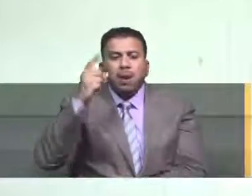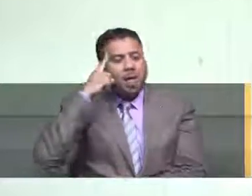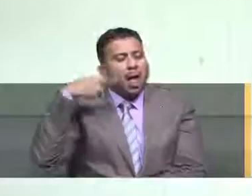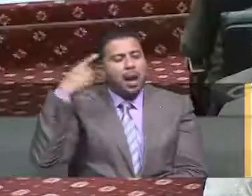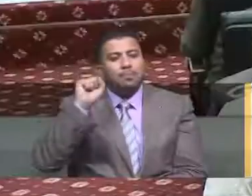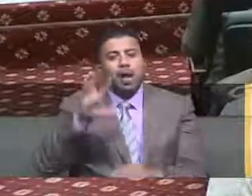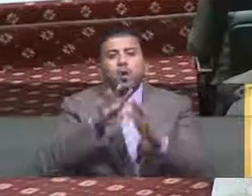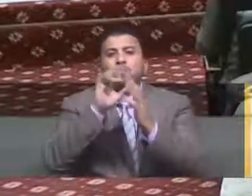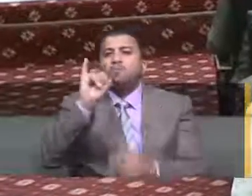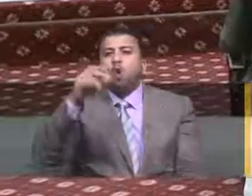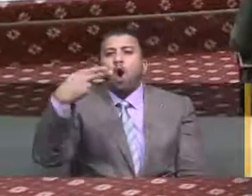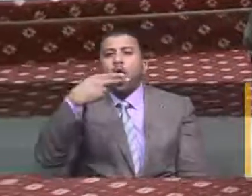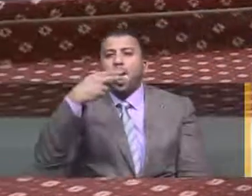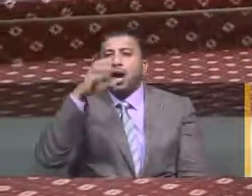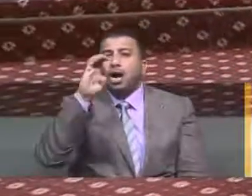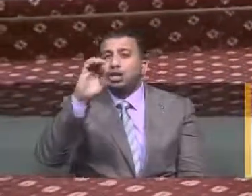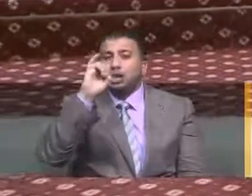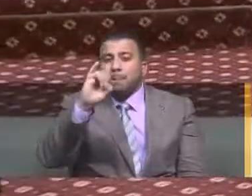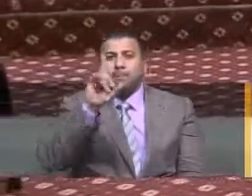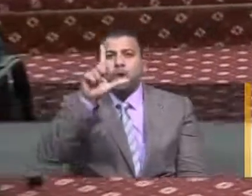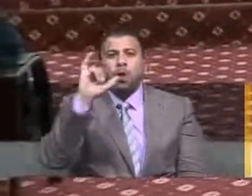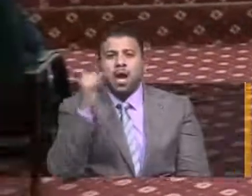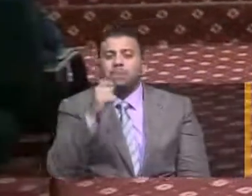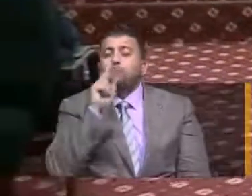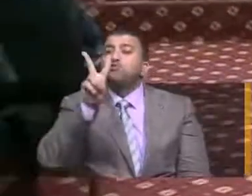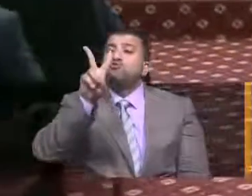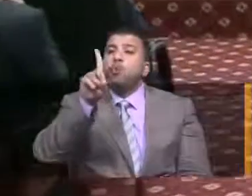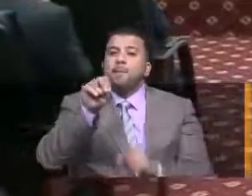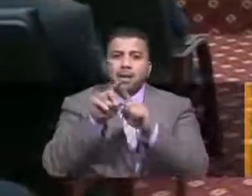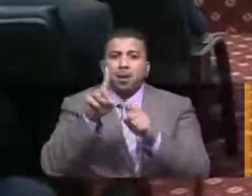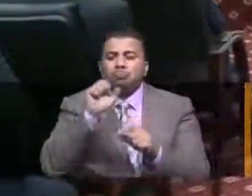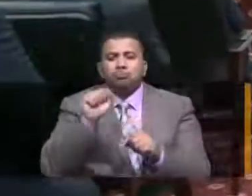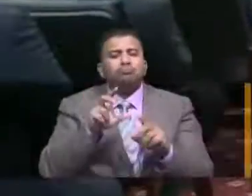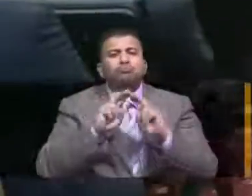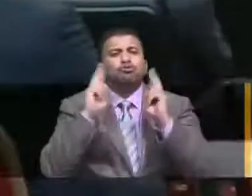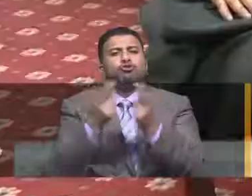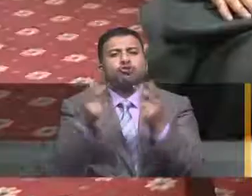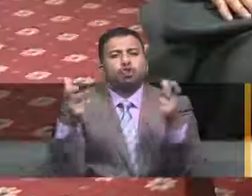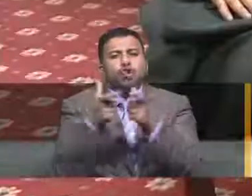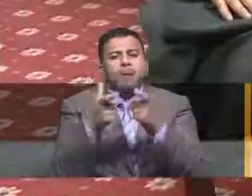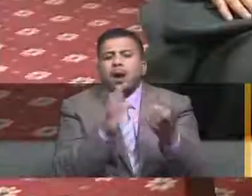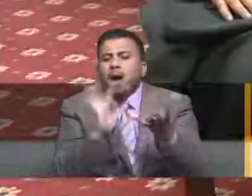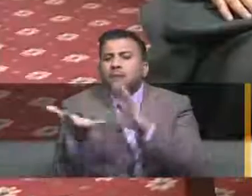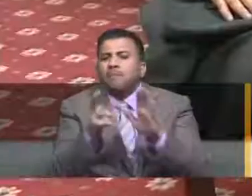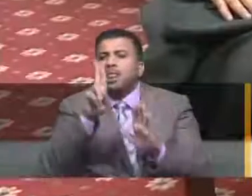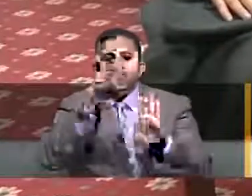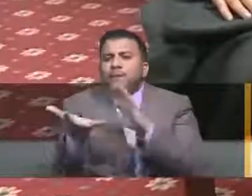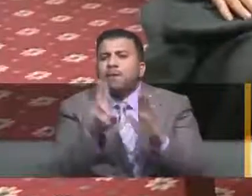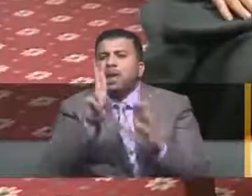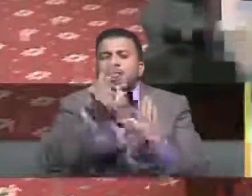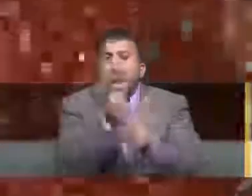المعجم التاريخي للغة العربية. على مدى يومين اثنين سيعكف المجتمعون على التدارس للخروج بتوصيات